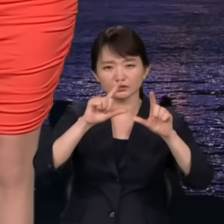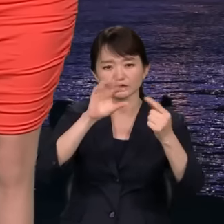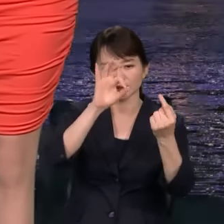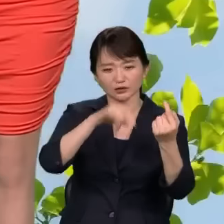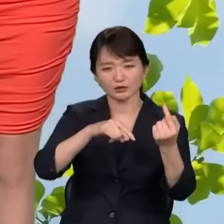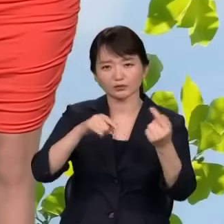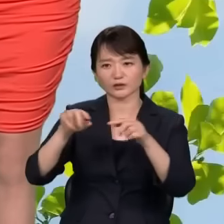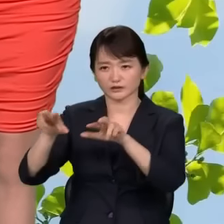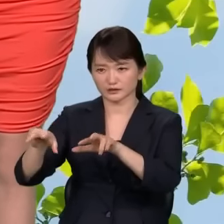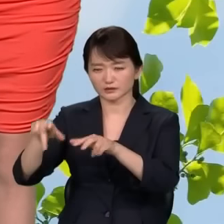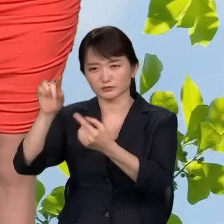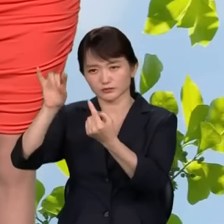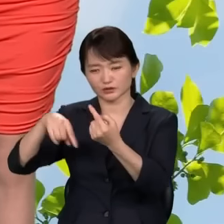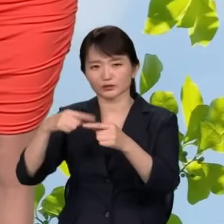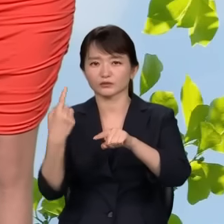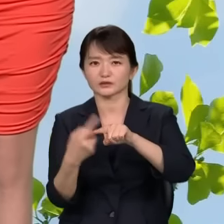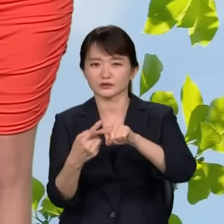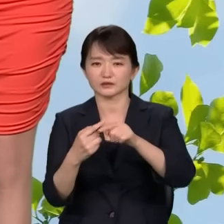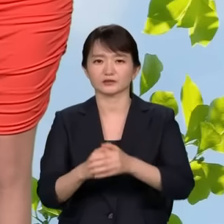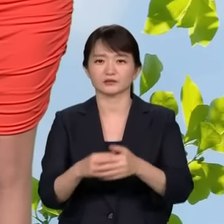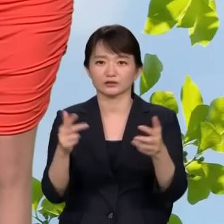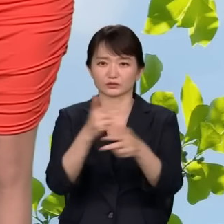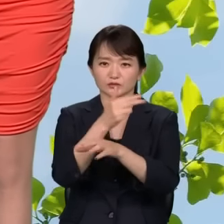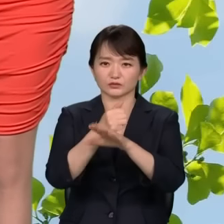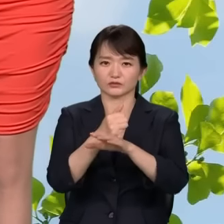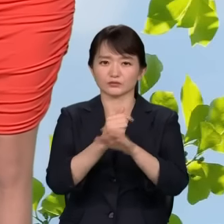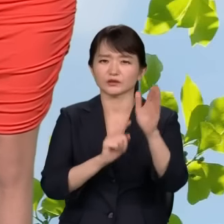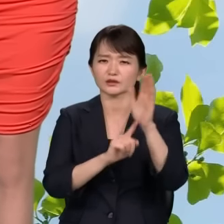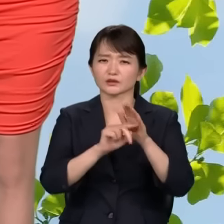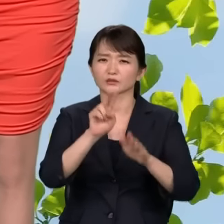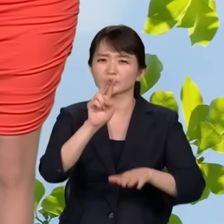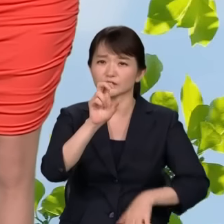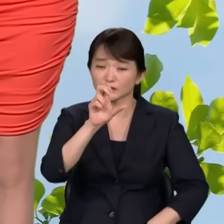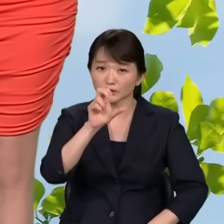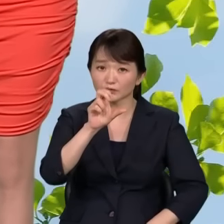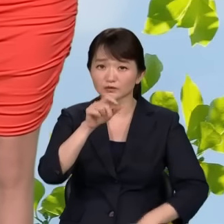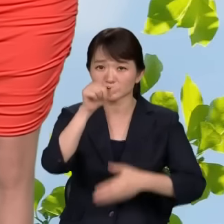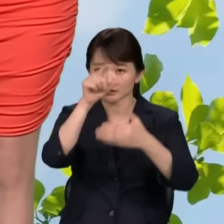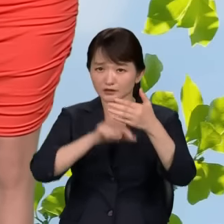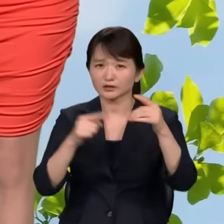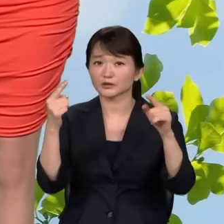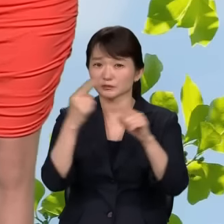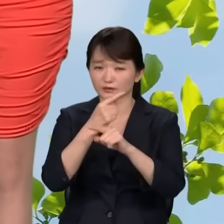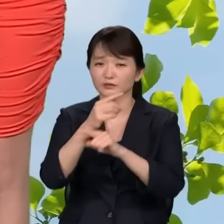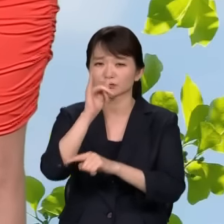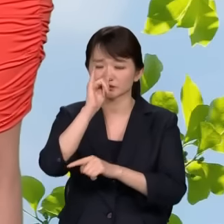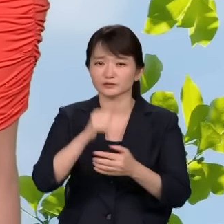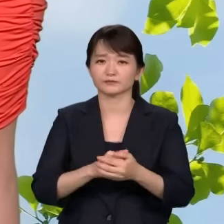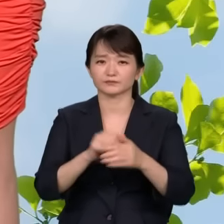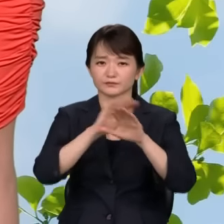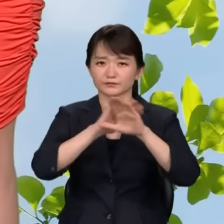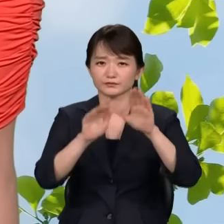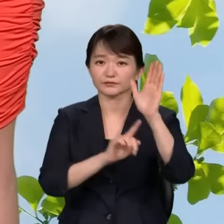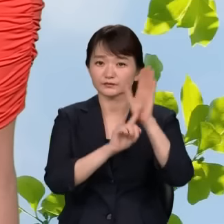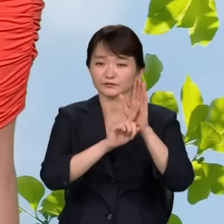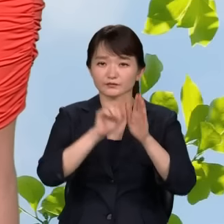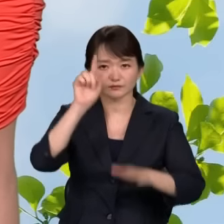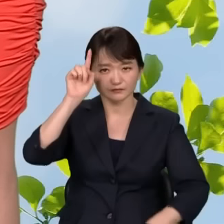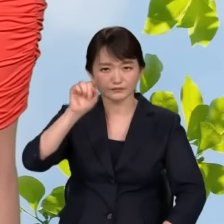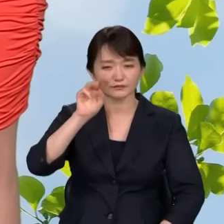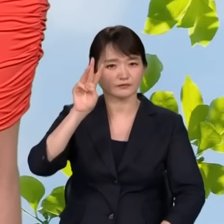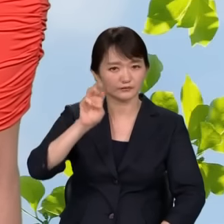같습니다. 주말 동안에도 최저 기온이 25도가 이상되면서 이 기록을 갈아치울 가능성이 높겠고요. 낮 기온도 내일은